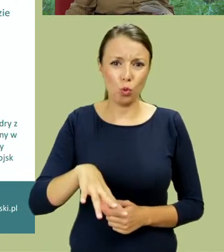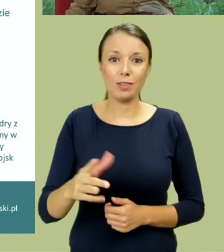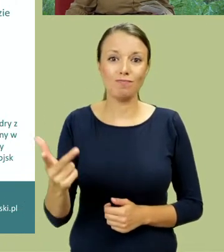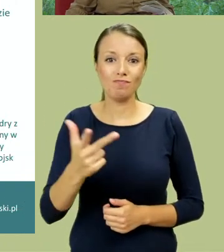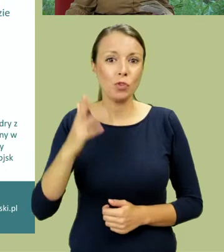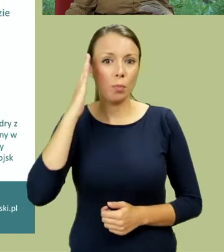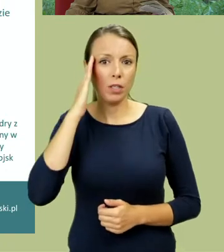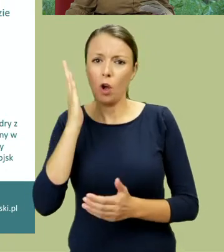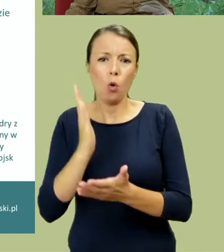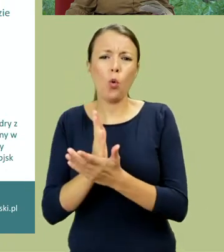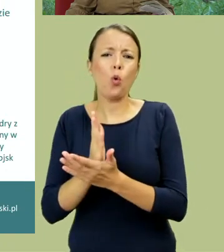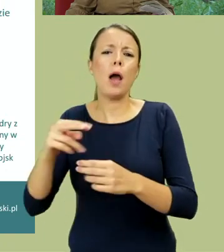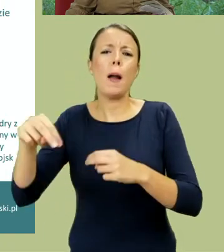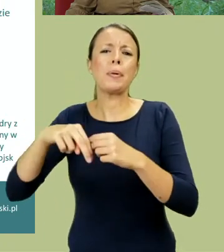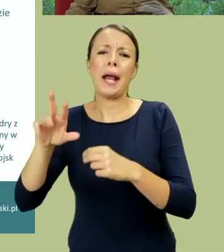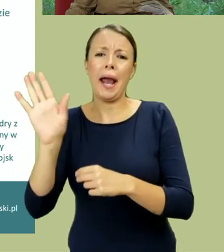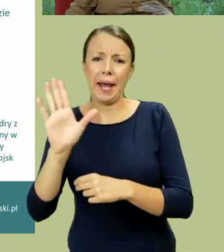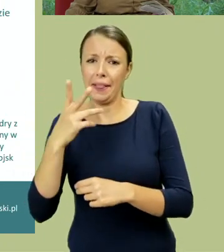przeprowadza się